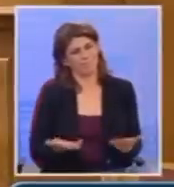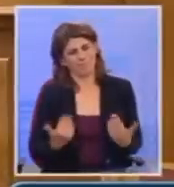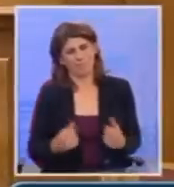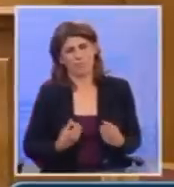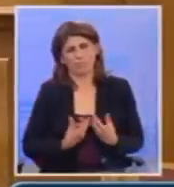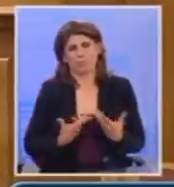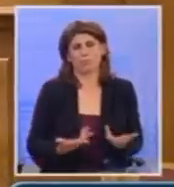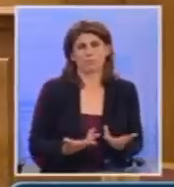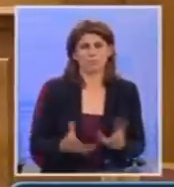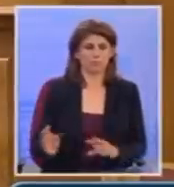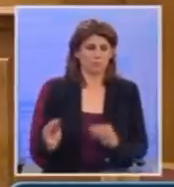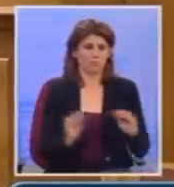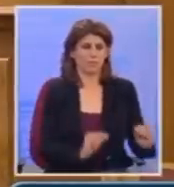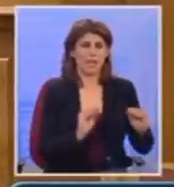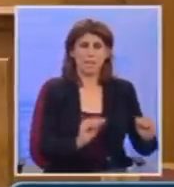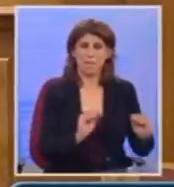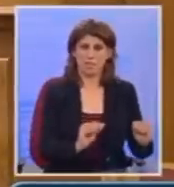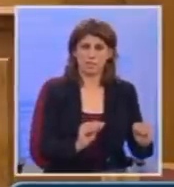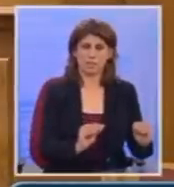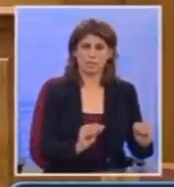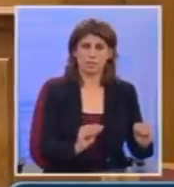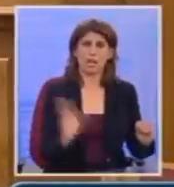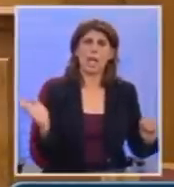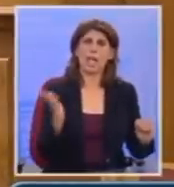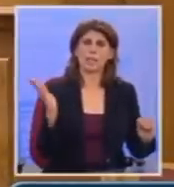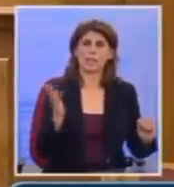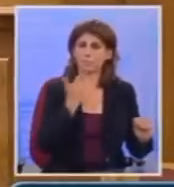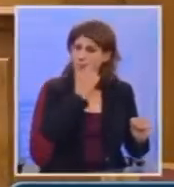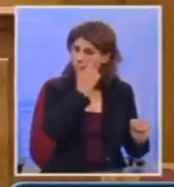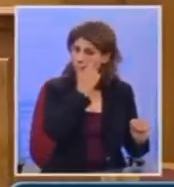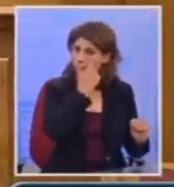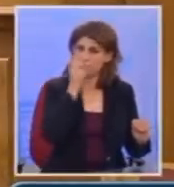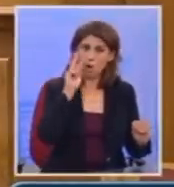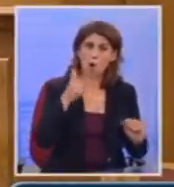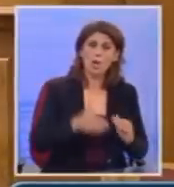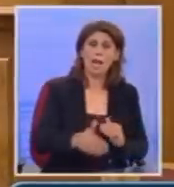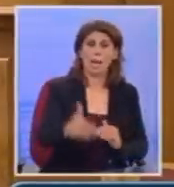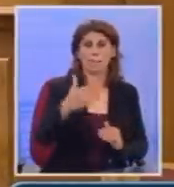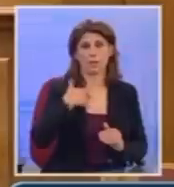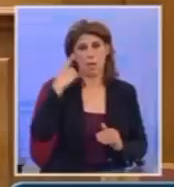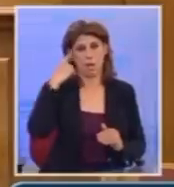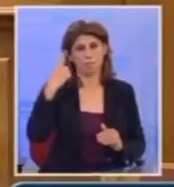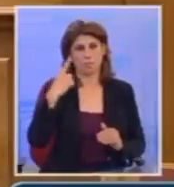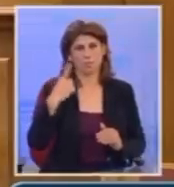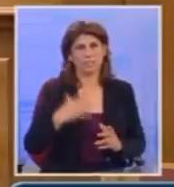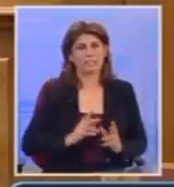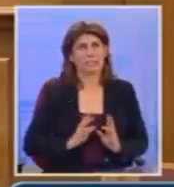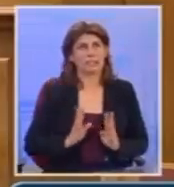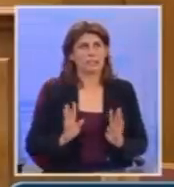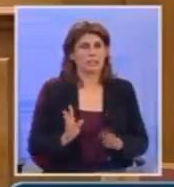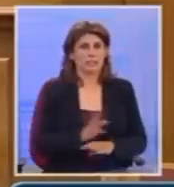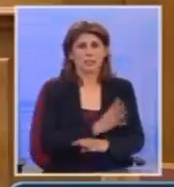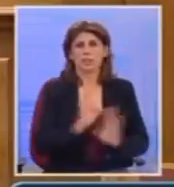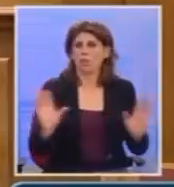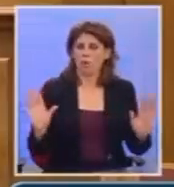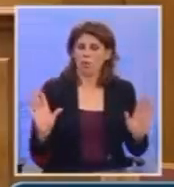να μεταφέρουμε στην εκπαίδευση κάποια οράματα, κατά την άποψή μου φρικιαστικά, δεν αναφέρομαι σε